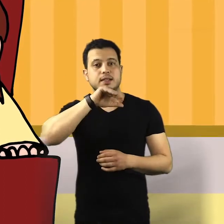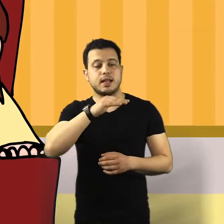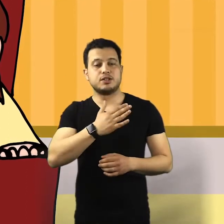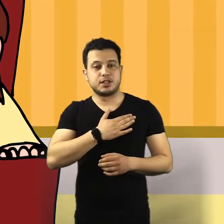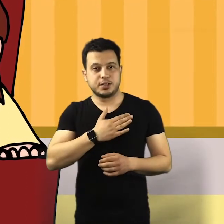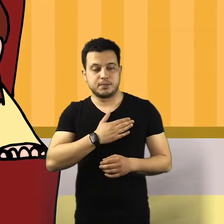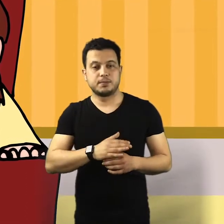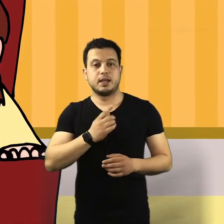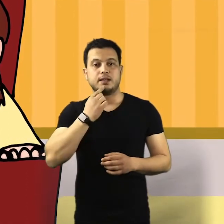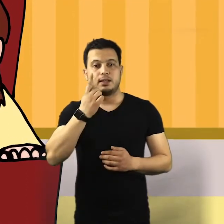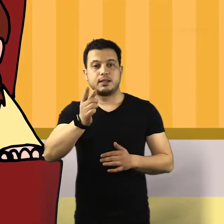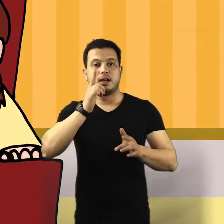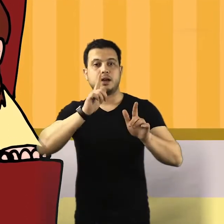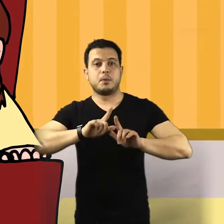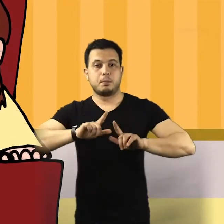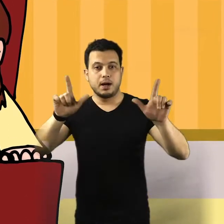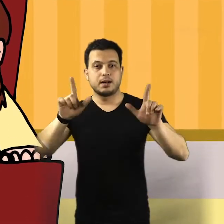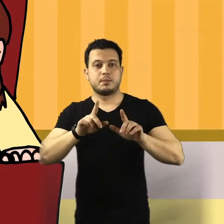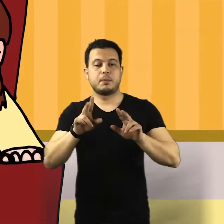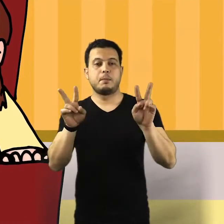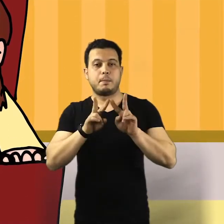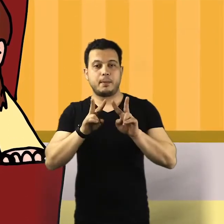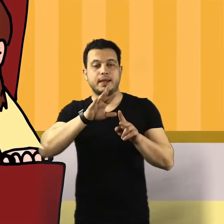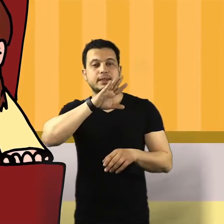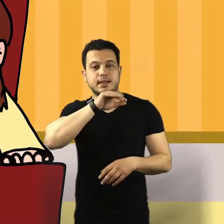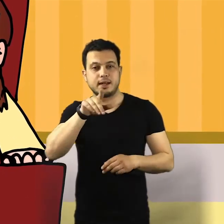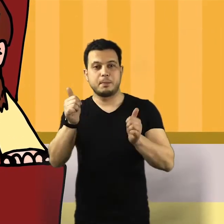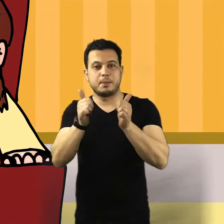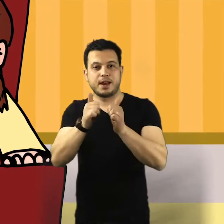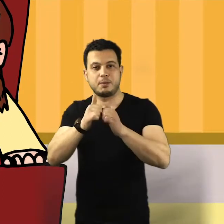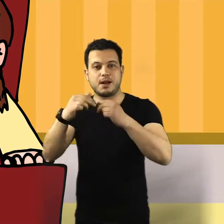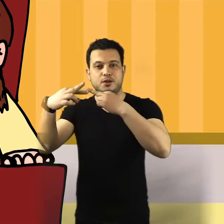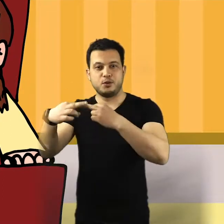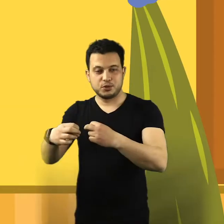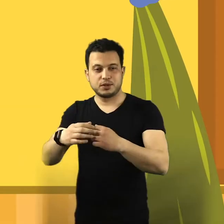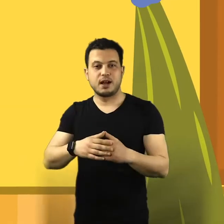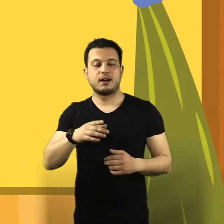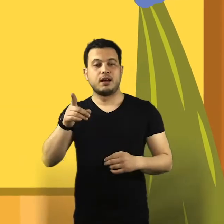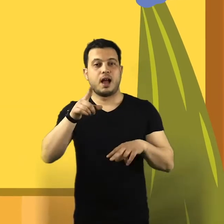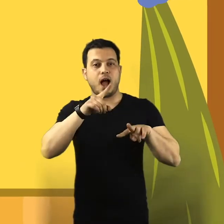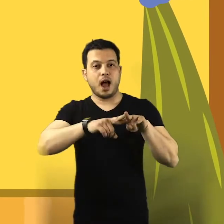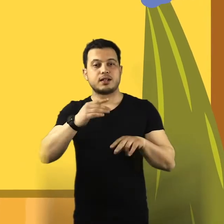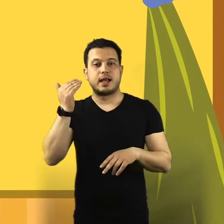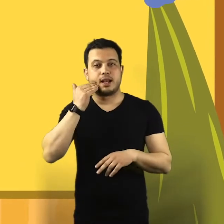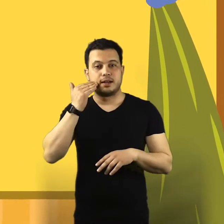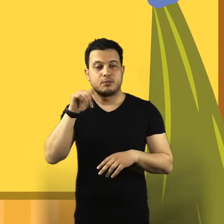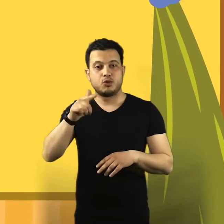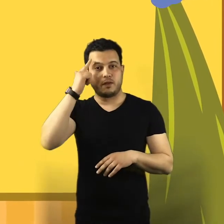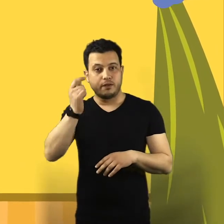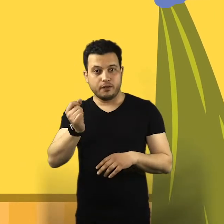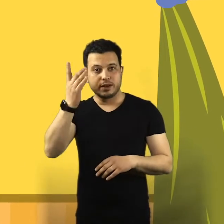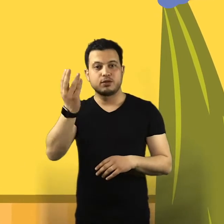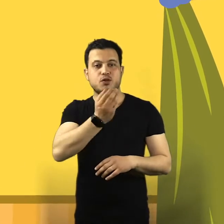Diye bağırıp Mehmet Dede'nin yamacına oturdular Ayşe'nin e de bu fikre pek